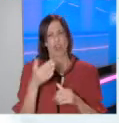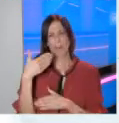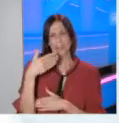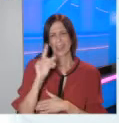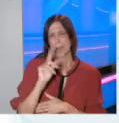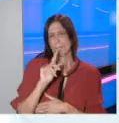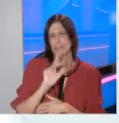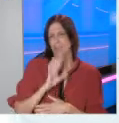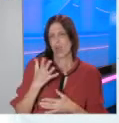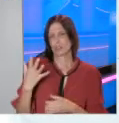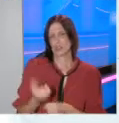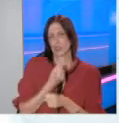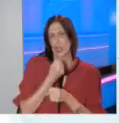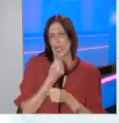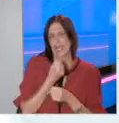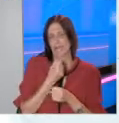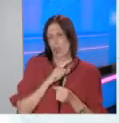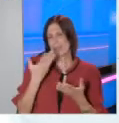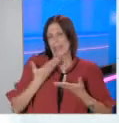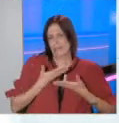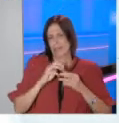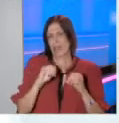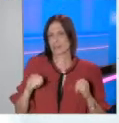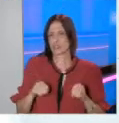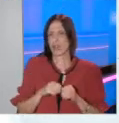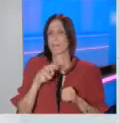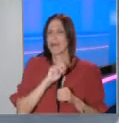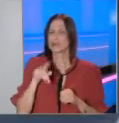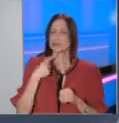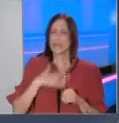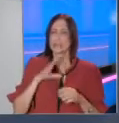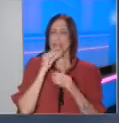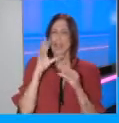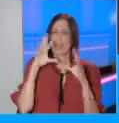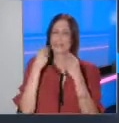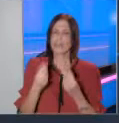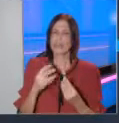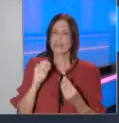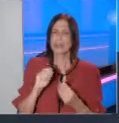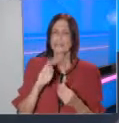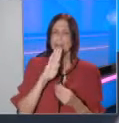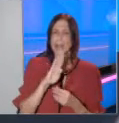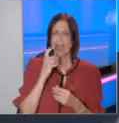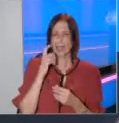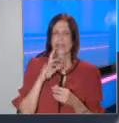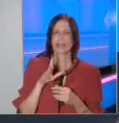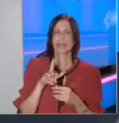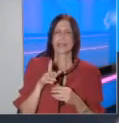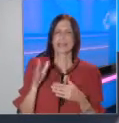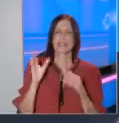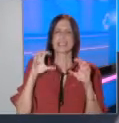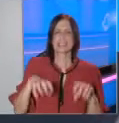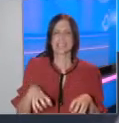למי שלא זוכה לו מהמשפחה. ובעניין הזה אנחנו רוצים לומר ערב טוב לנאוה ברק, נשיאת עמותת אלם. שלום לך.